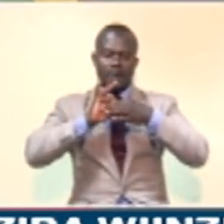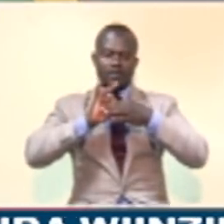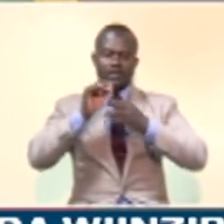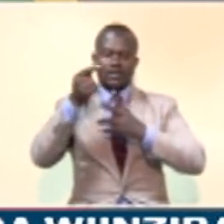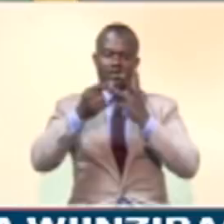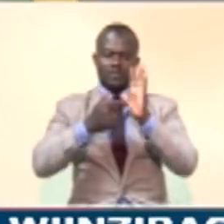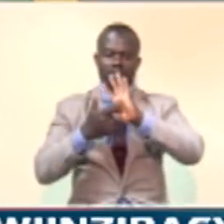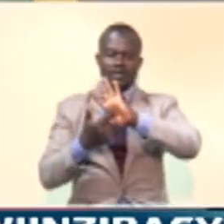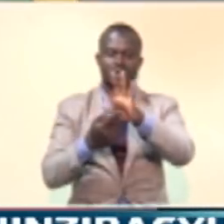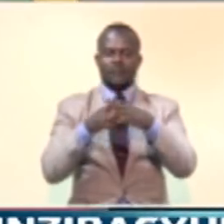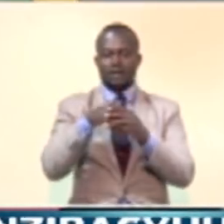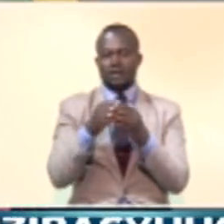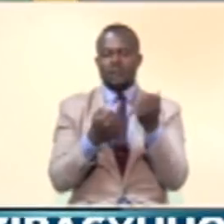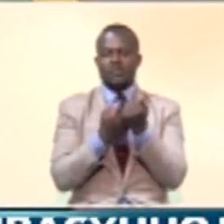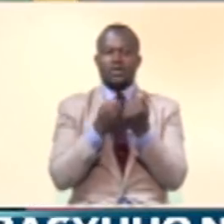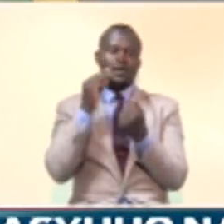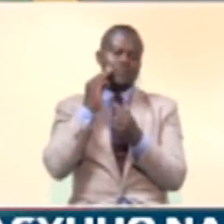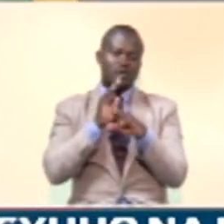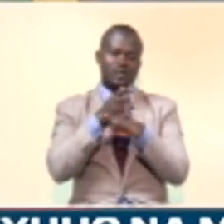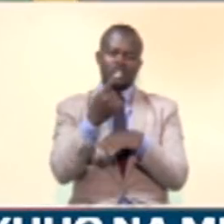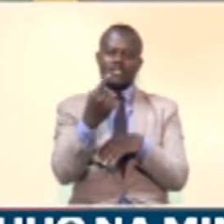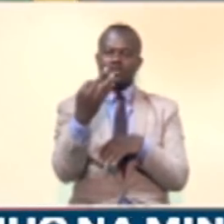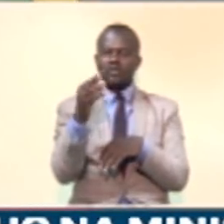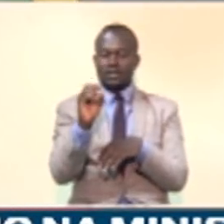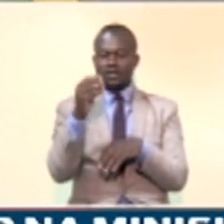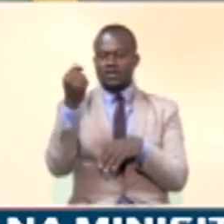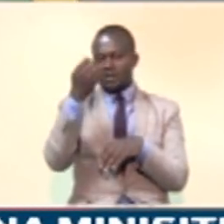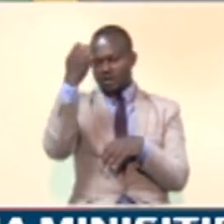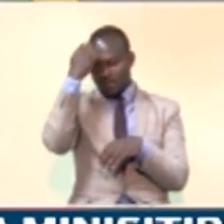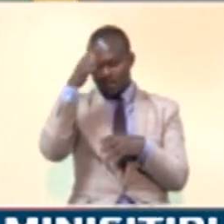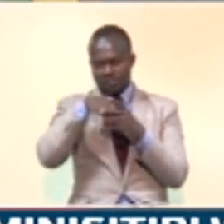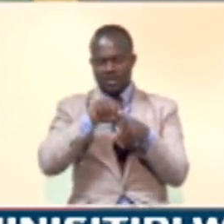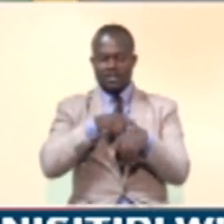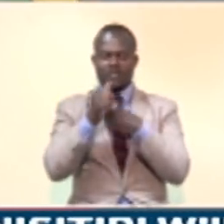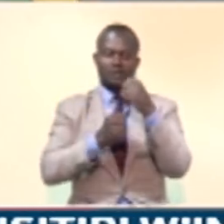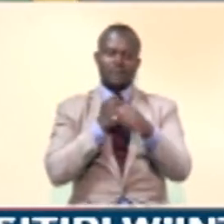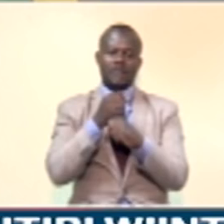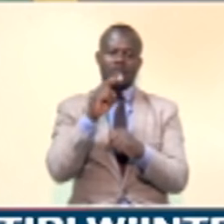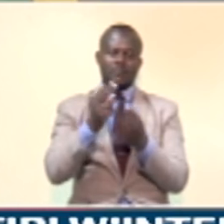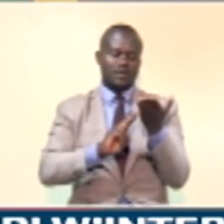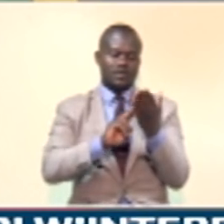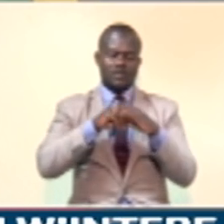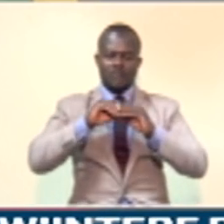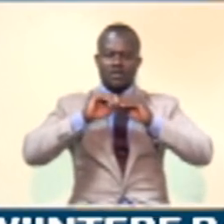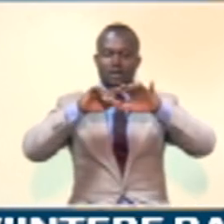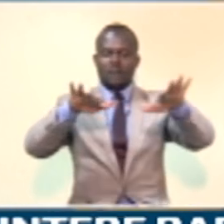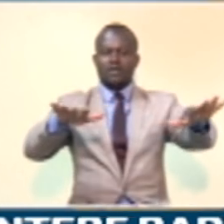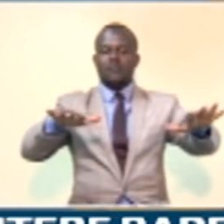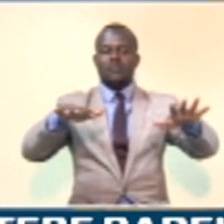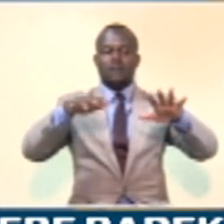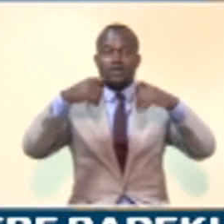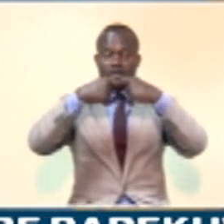Ibyo bikagaragarira no mu nkunga ya miliyoni zirenga 130 z'amayero mu gihe cy'imyaka ibiri yo gukoresha mu gukwiza amashanyarazi mu